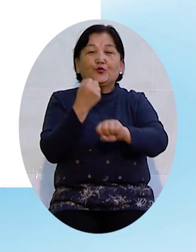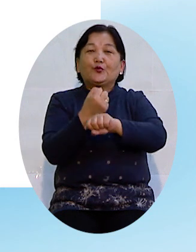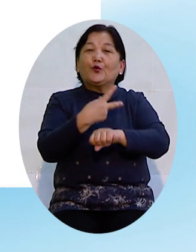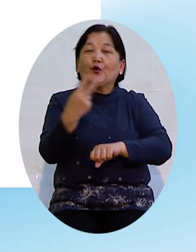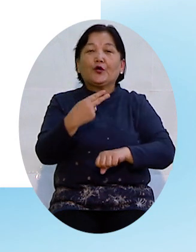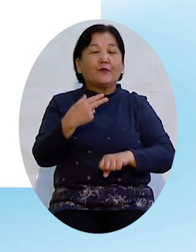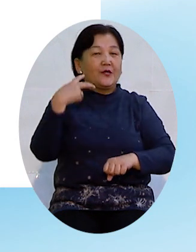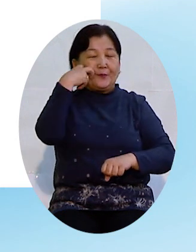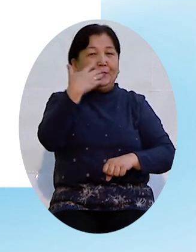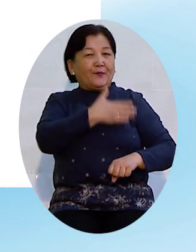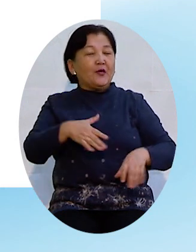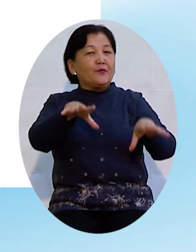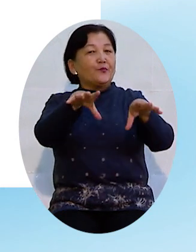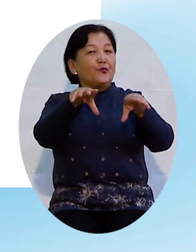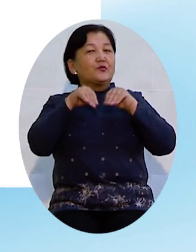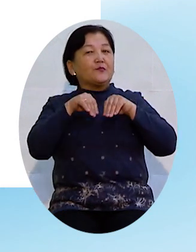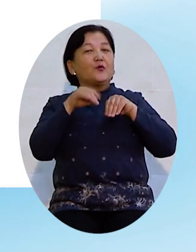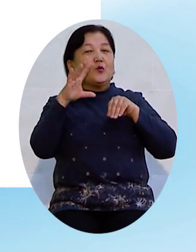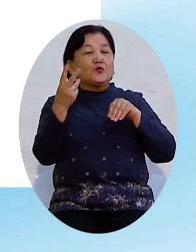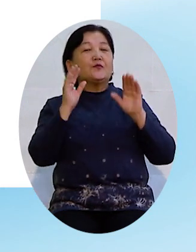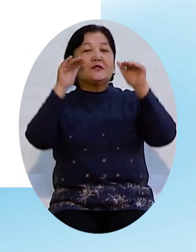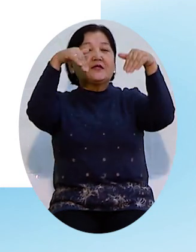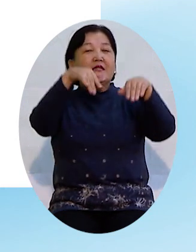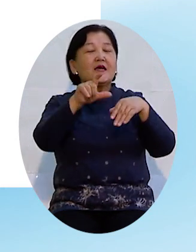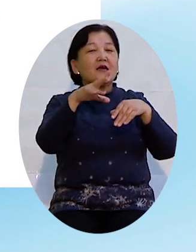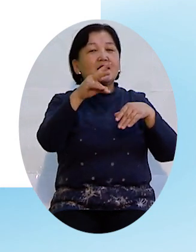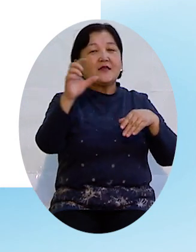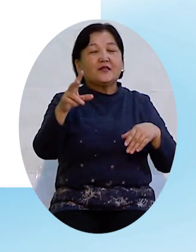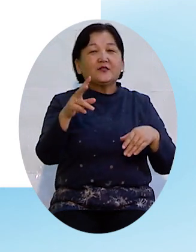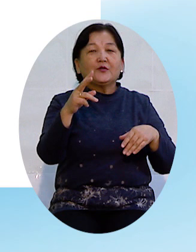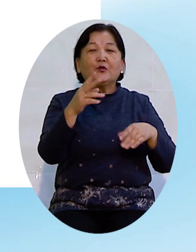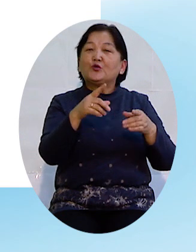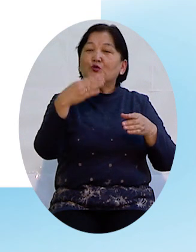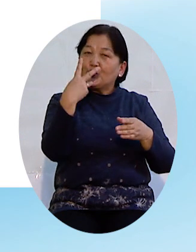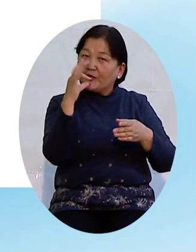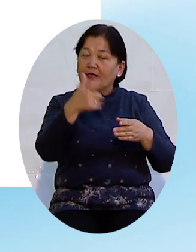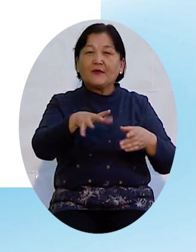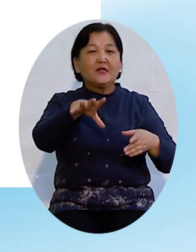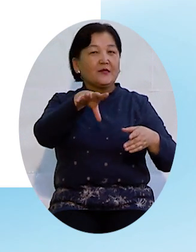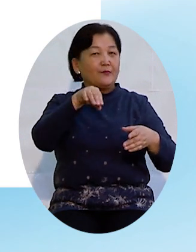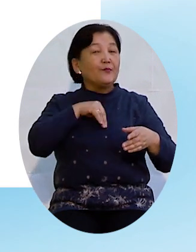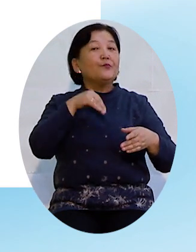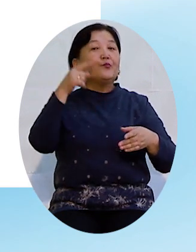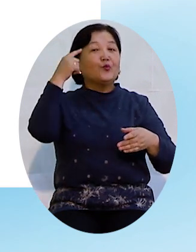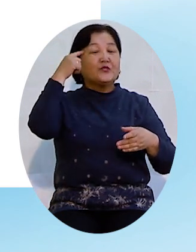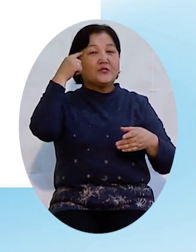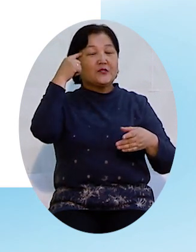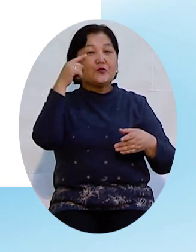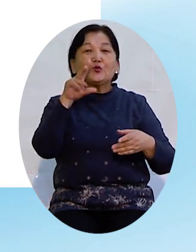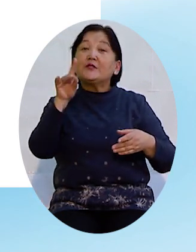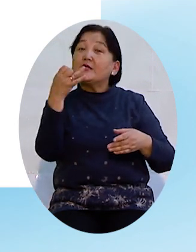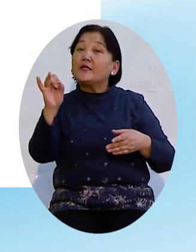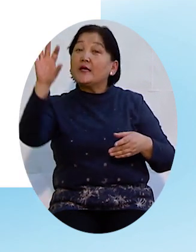Сүү чулуу хоёроос бие минь бүтсэн, сүн далай хилнээсэн шүлэг минь бүтсэн, сүүдэртэй